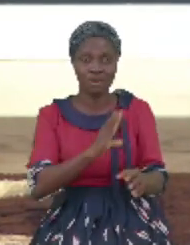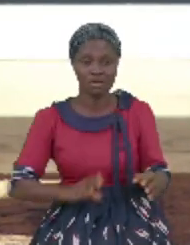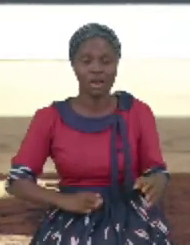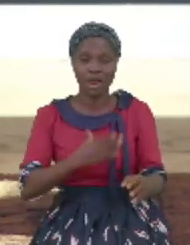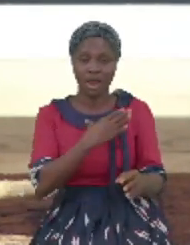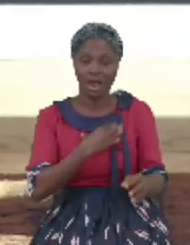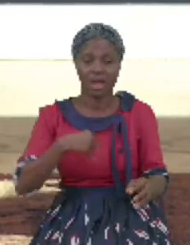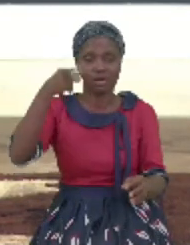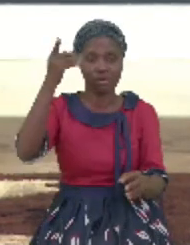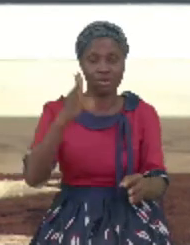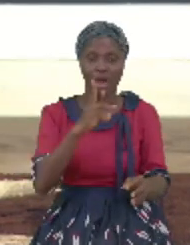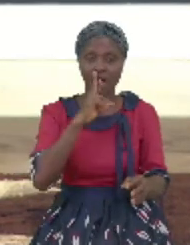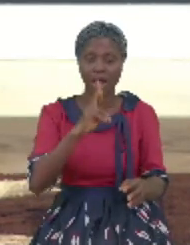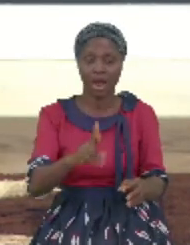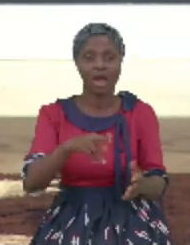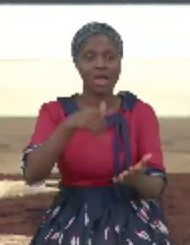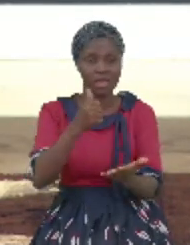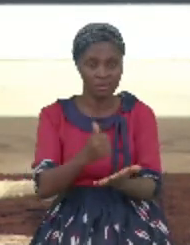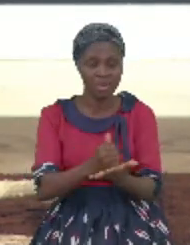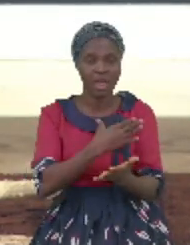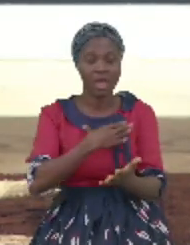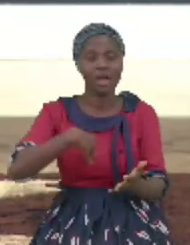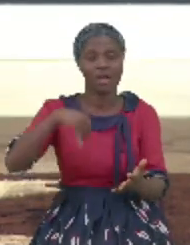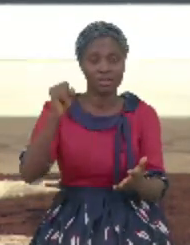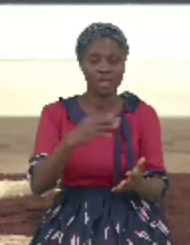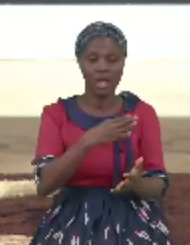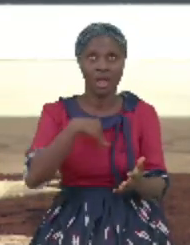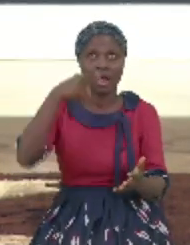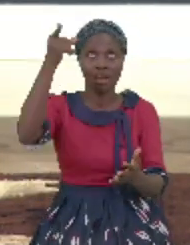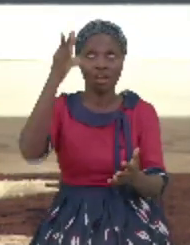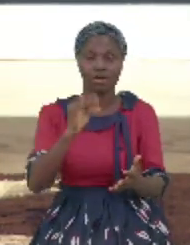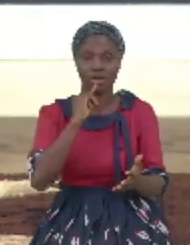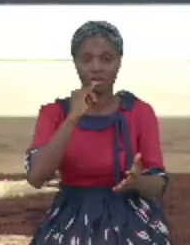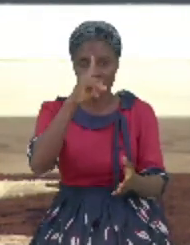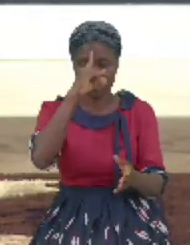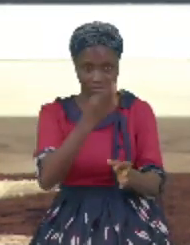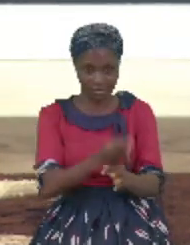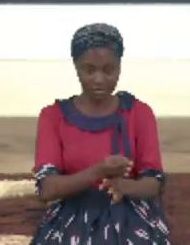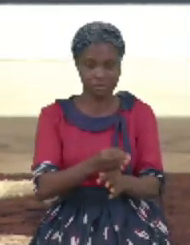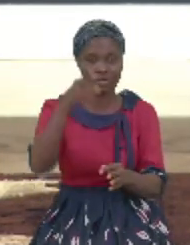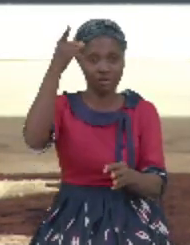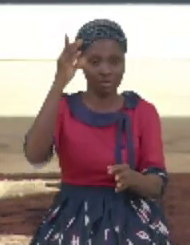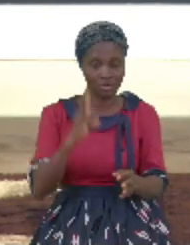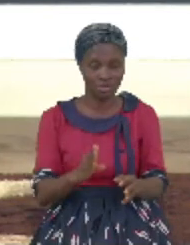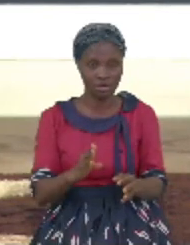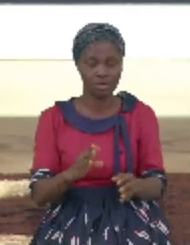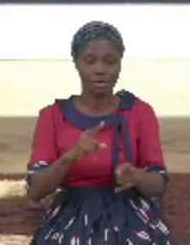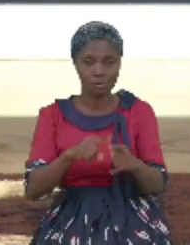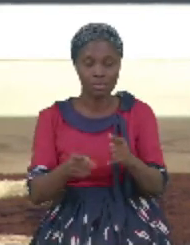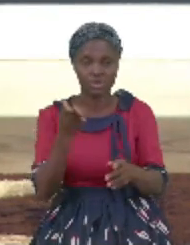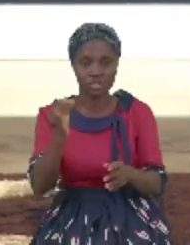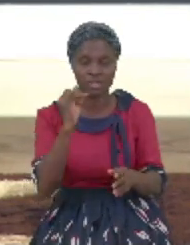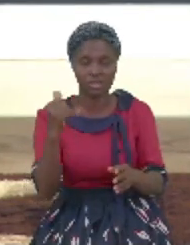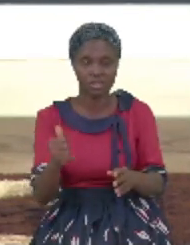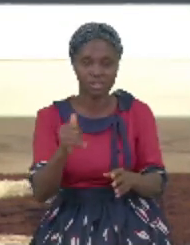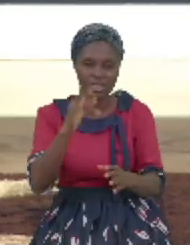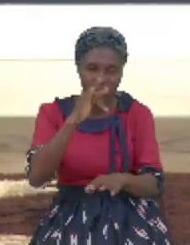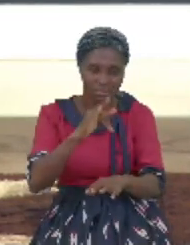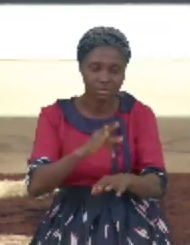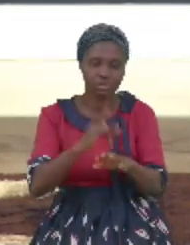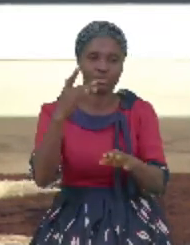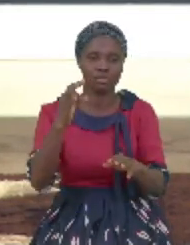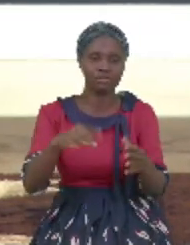les promesses de Dieu sont oui et amen. Et Dieu est un Dieu fidèle, mais il n'y a pas d'accomplissement. Mais il faut qu'il y ait